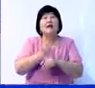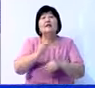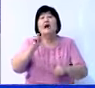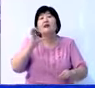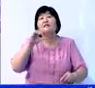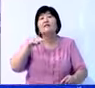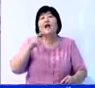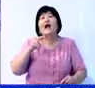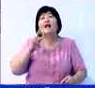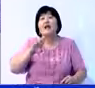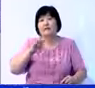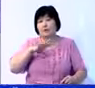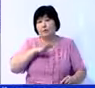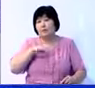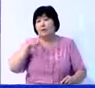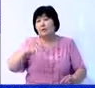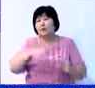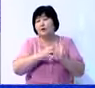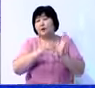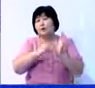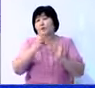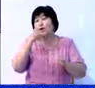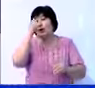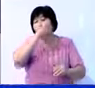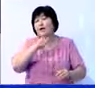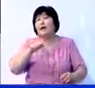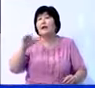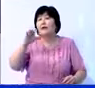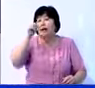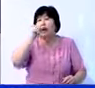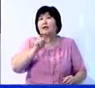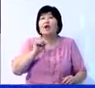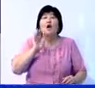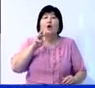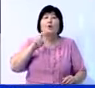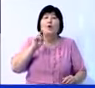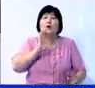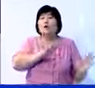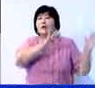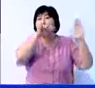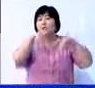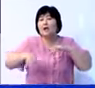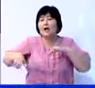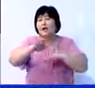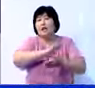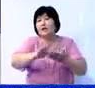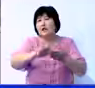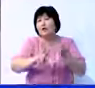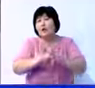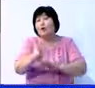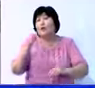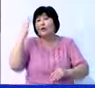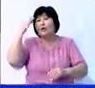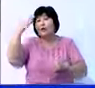Австралияда өтіпті. Тұрғындар 1993 жылдың 42 айында мұхит жағажайларын тазартуға шыққан. Кейін бұл